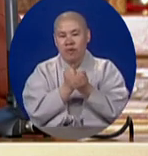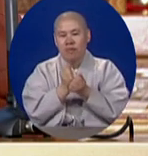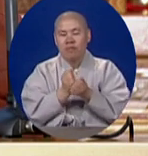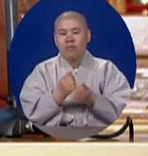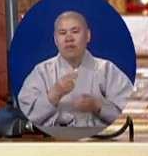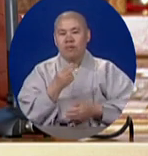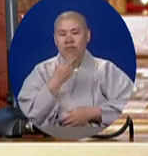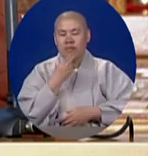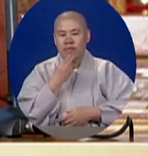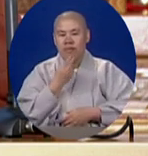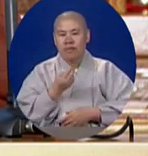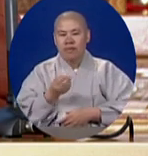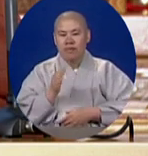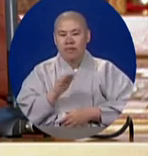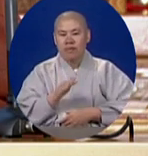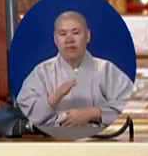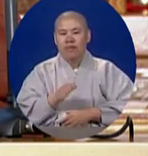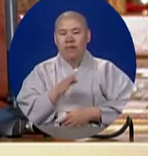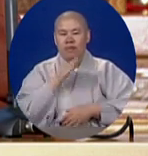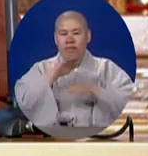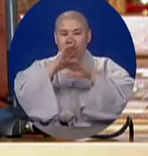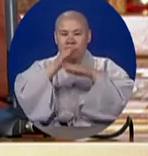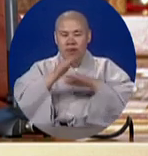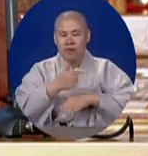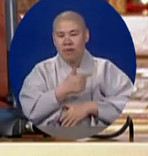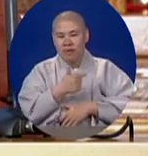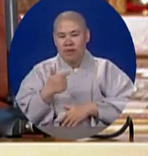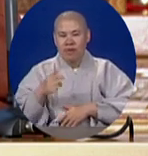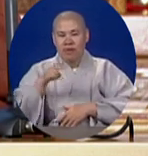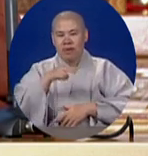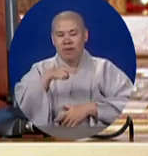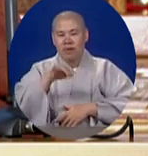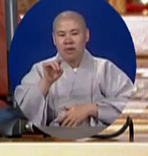거예요. 그래가지고 이 신의 선사는